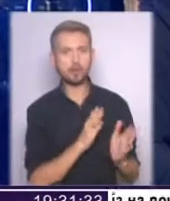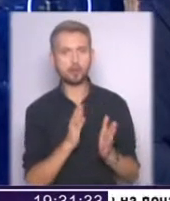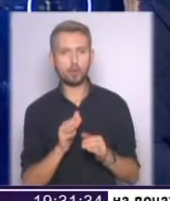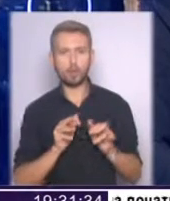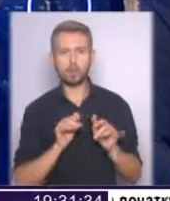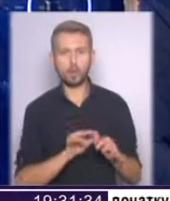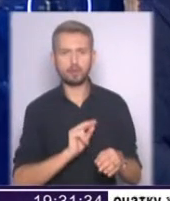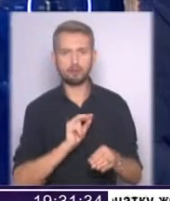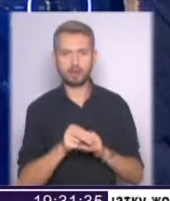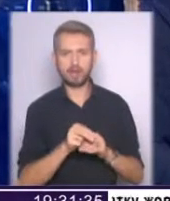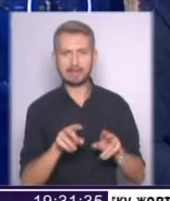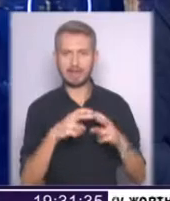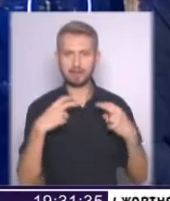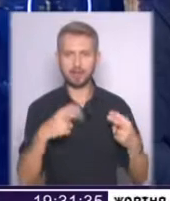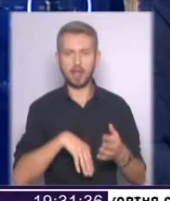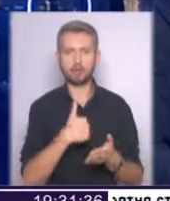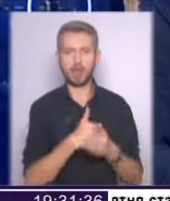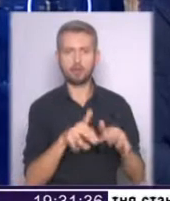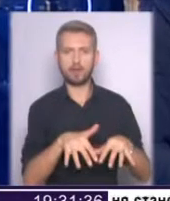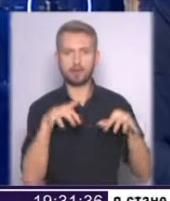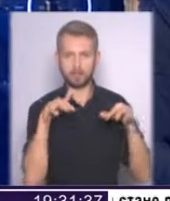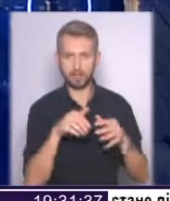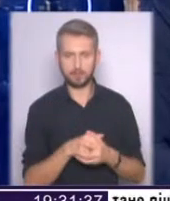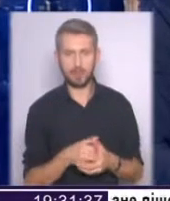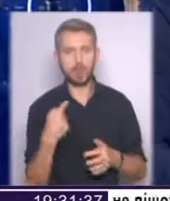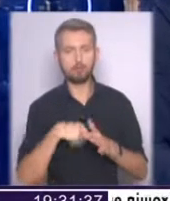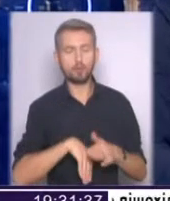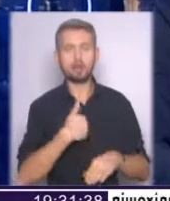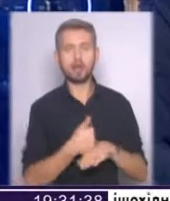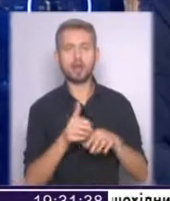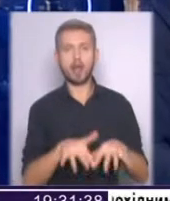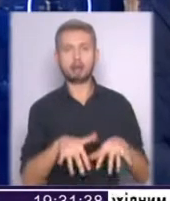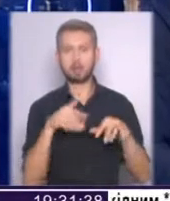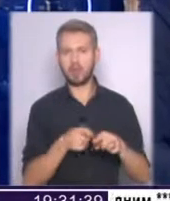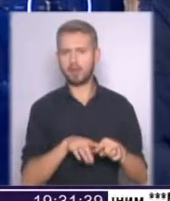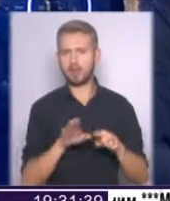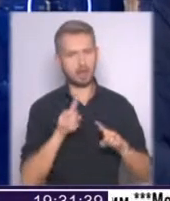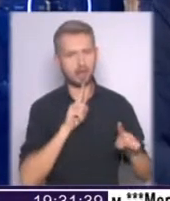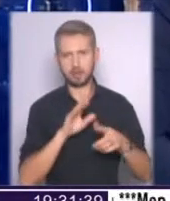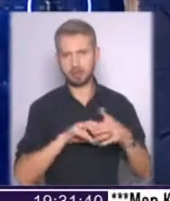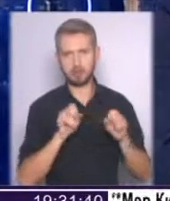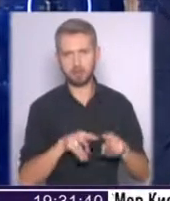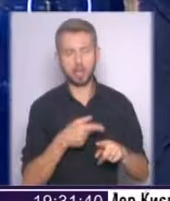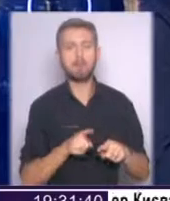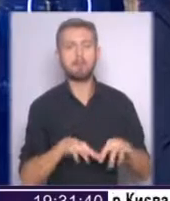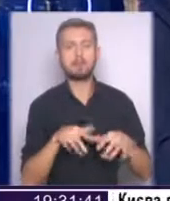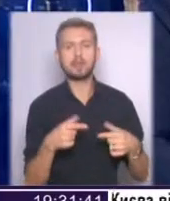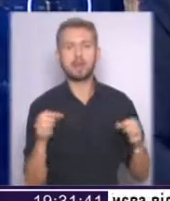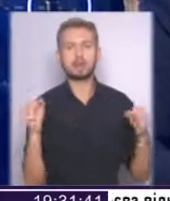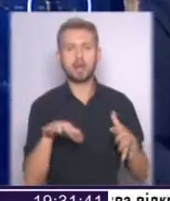проходить через засідання Генеральної асамблеї. Тобто Генеральна асамблея – це не Рада безпеки, це місце, де